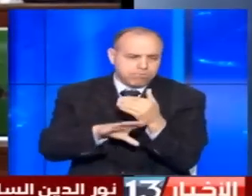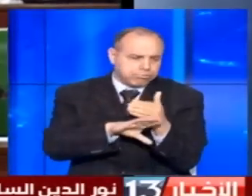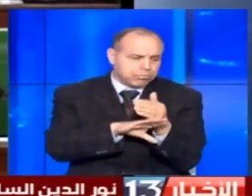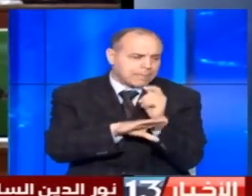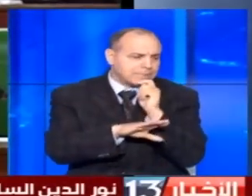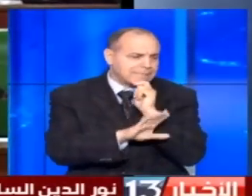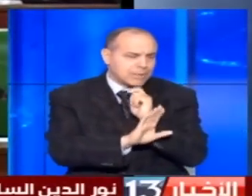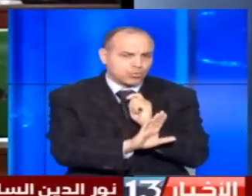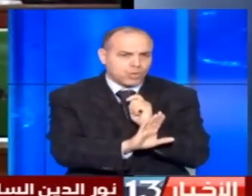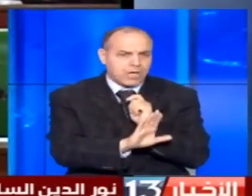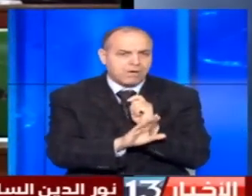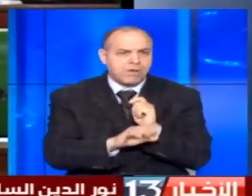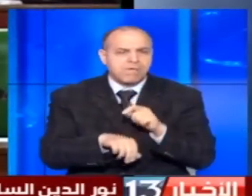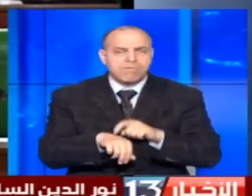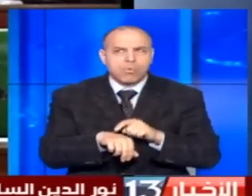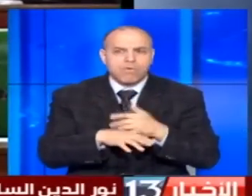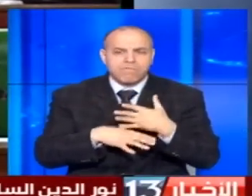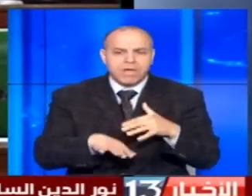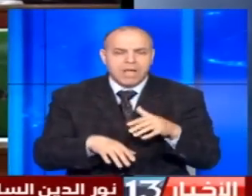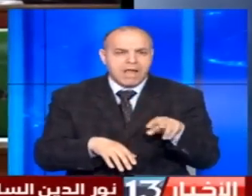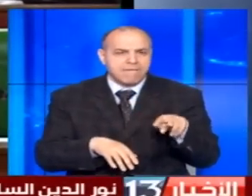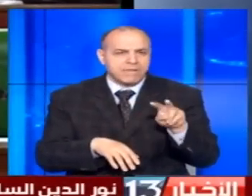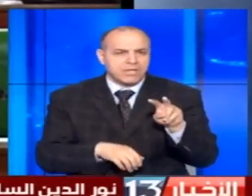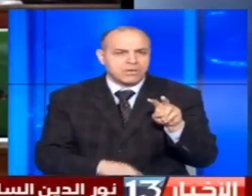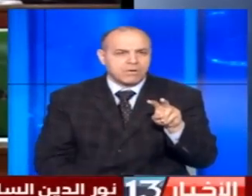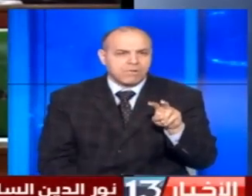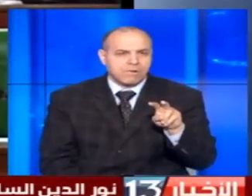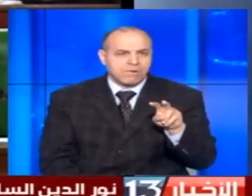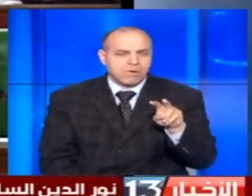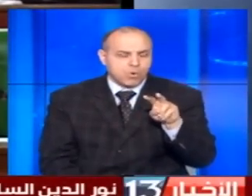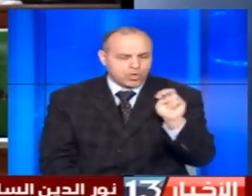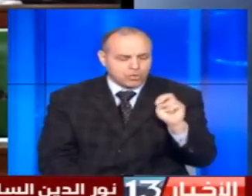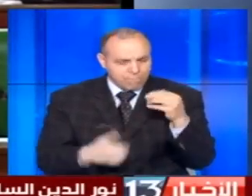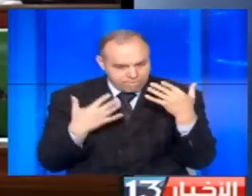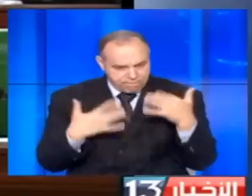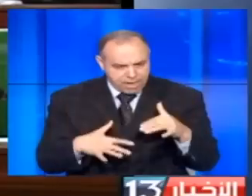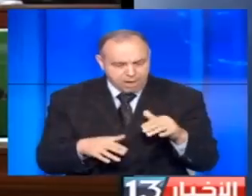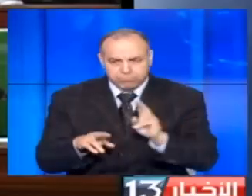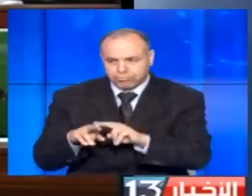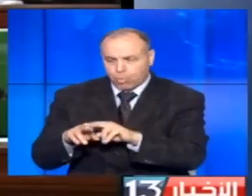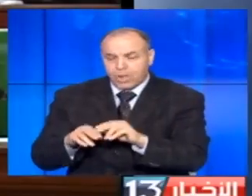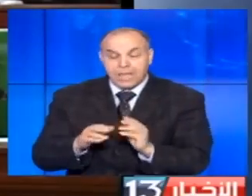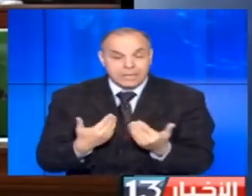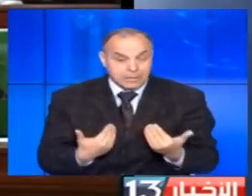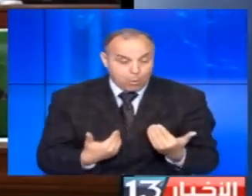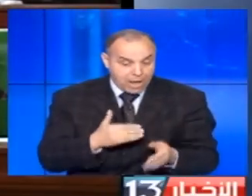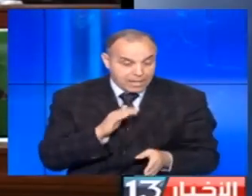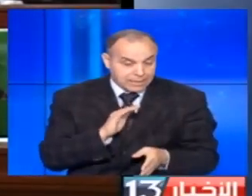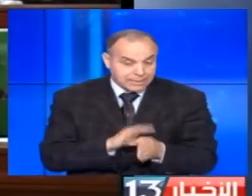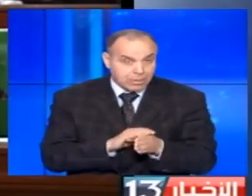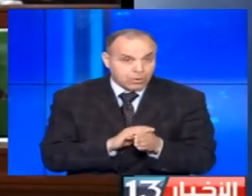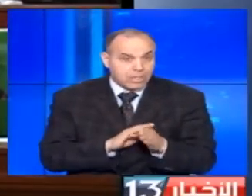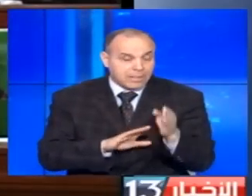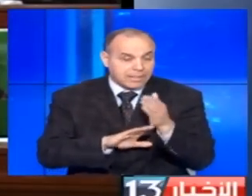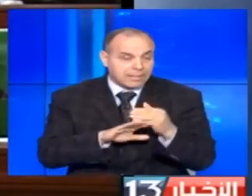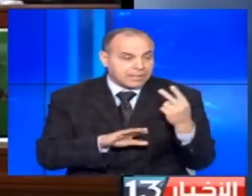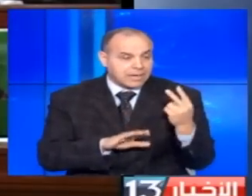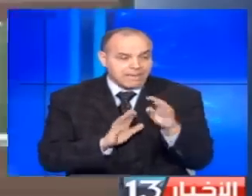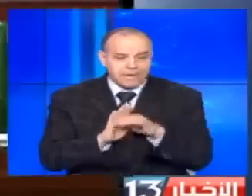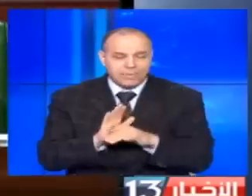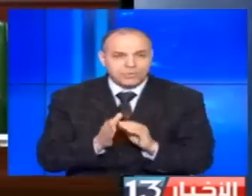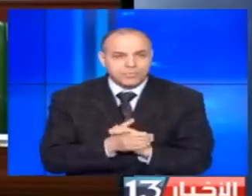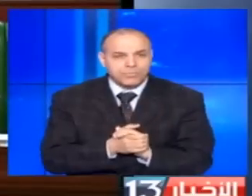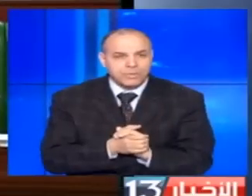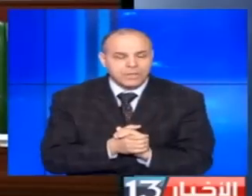كلها توفى في سنه 2000 2020 باش ننطلق في الجزء الثاني من هذا البرنامج